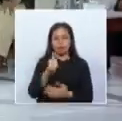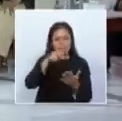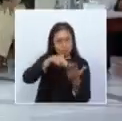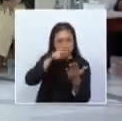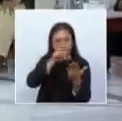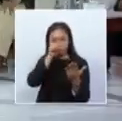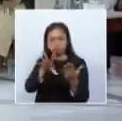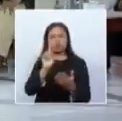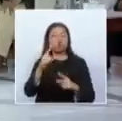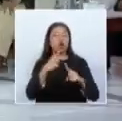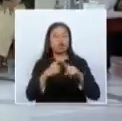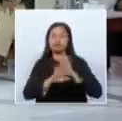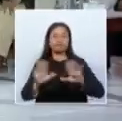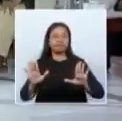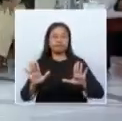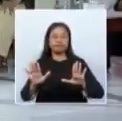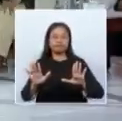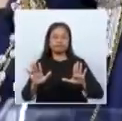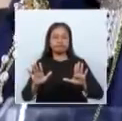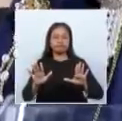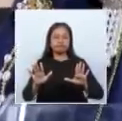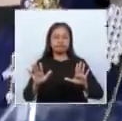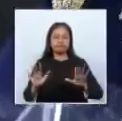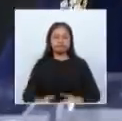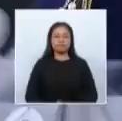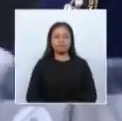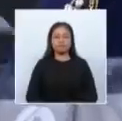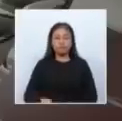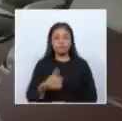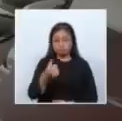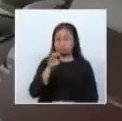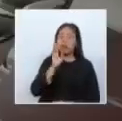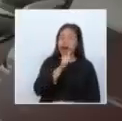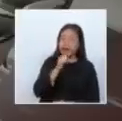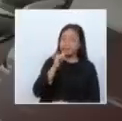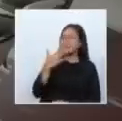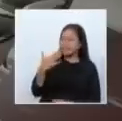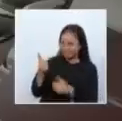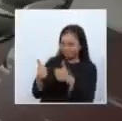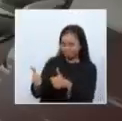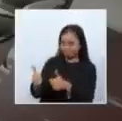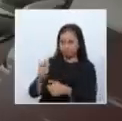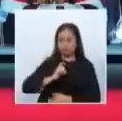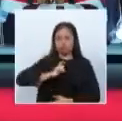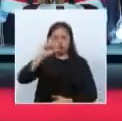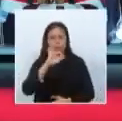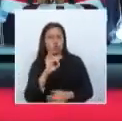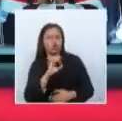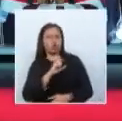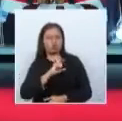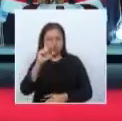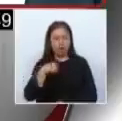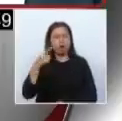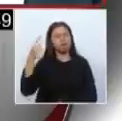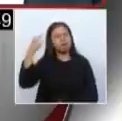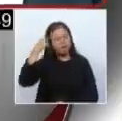menuai sentimen positif sekaligus juga itu menjadi penyumbang sentimen negatif bagi dia. Pak Anies